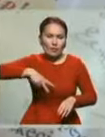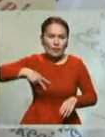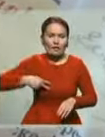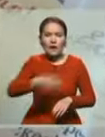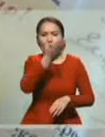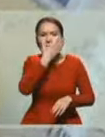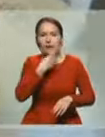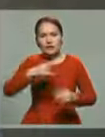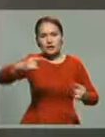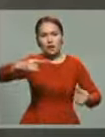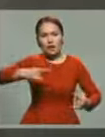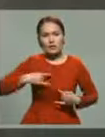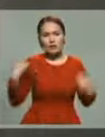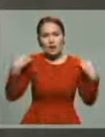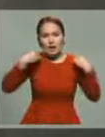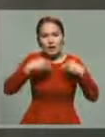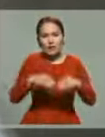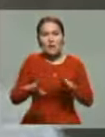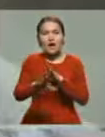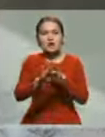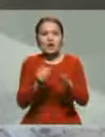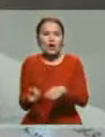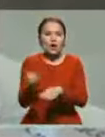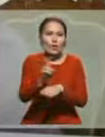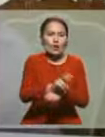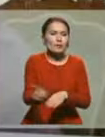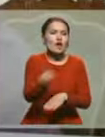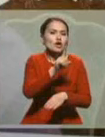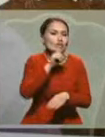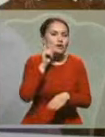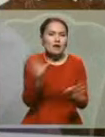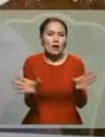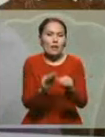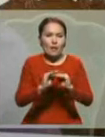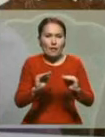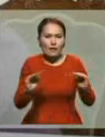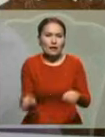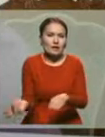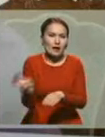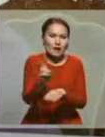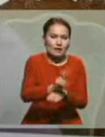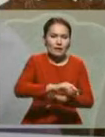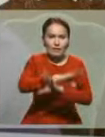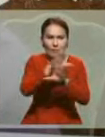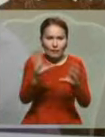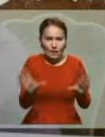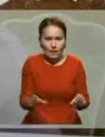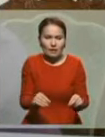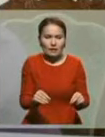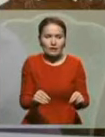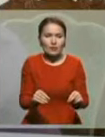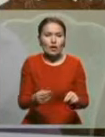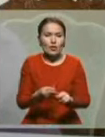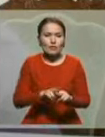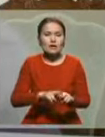әшекеленген салтанатты костюмін киді. Жары Елена екеуі жастарды асықтырып қояды, құжаттарды тексеруді де ұмытпайды.